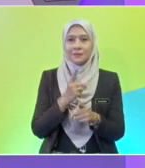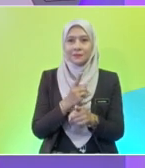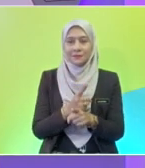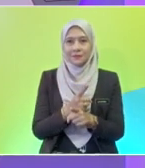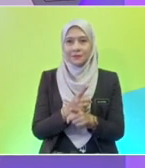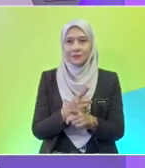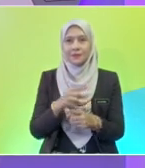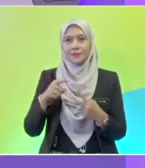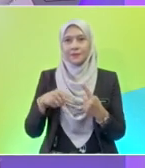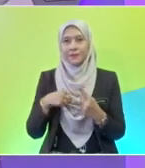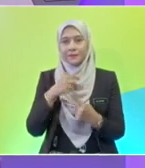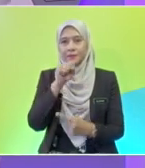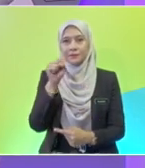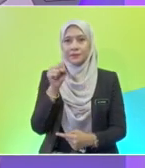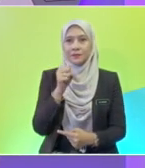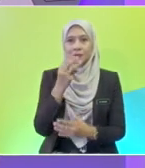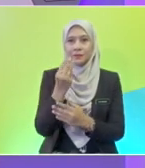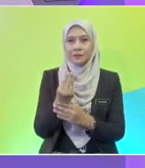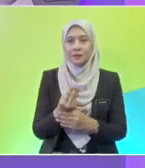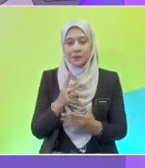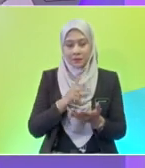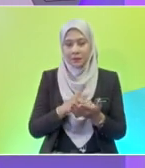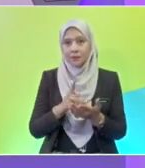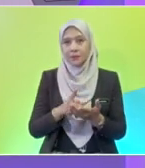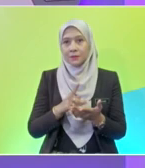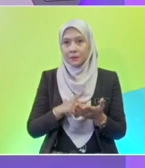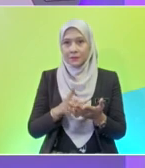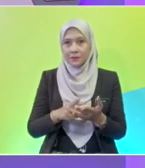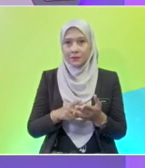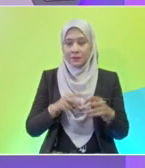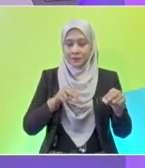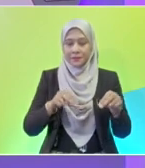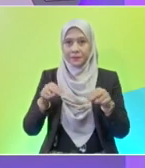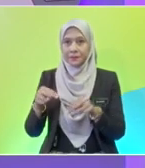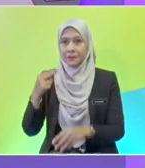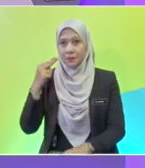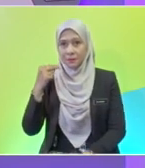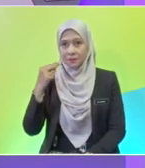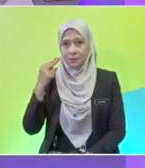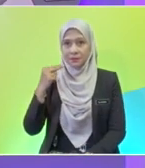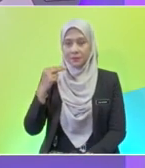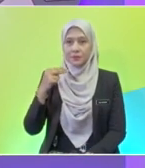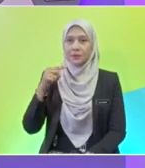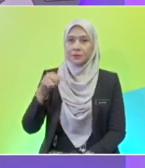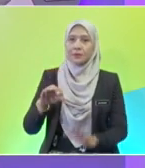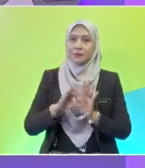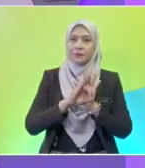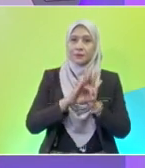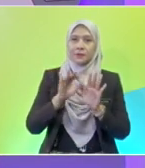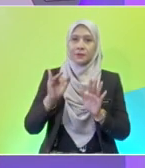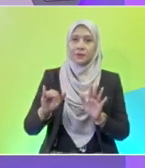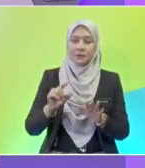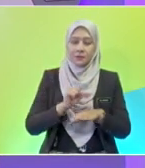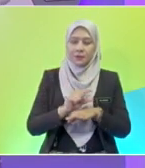soalan meminta kita mengira perubahan suhu maka inilah family yang perlu kita gunakan Nah